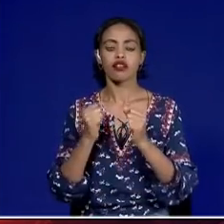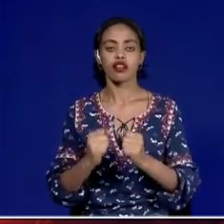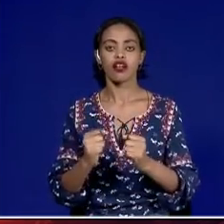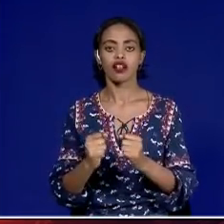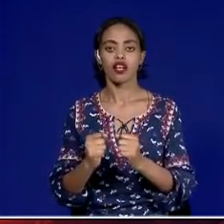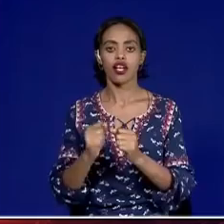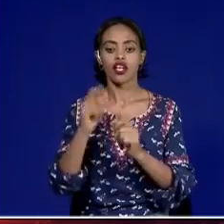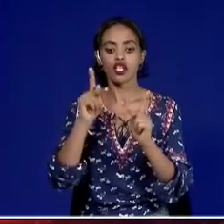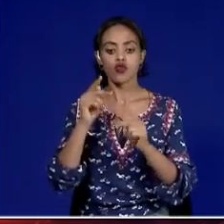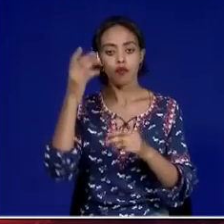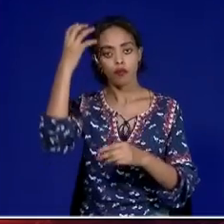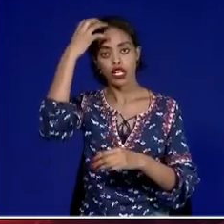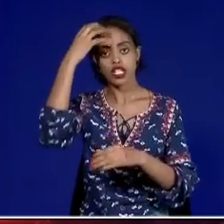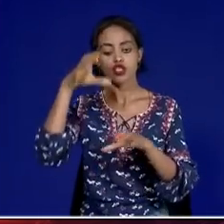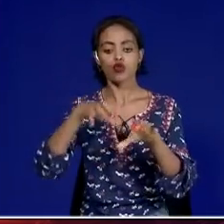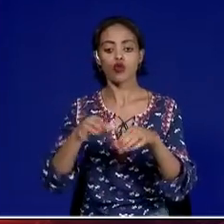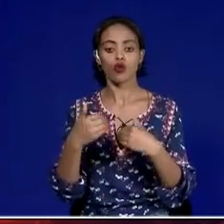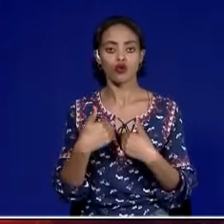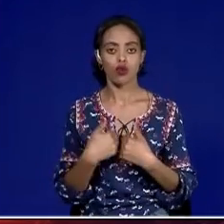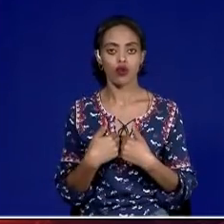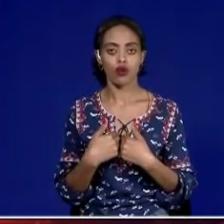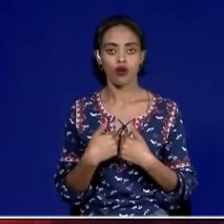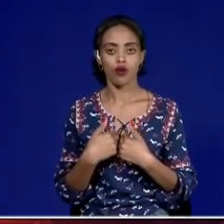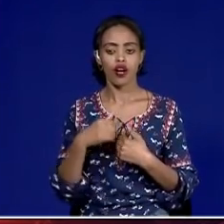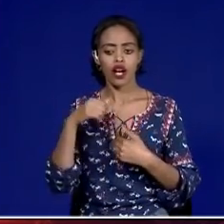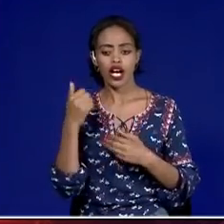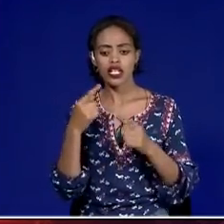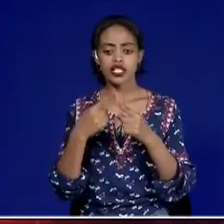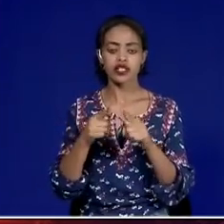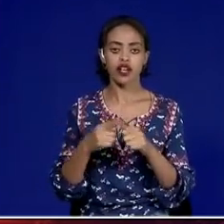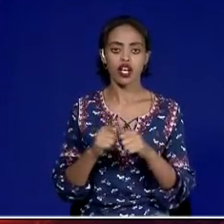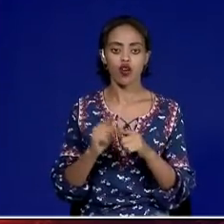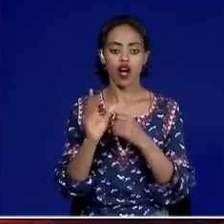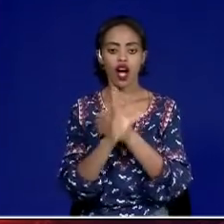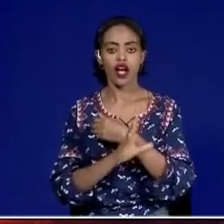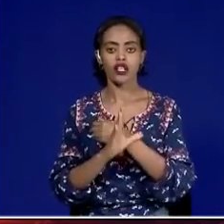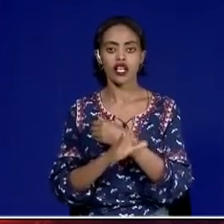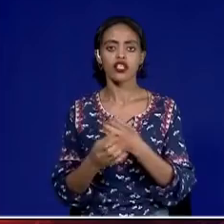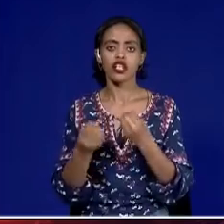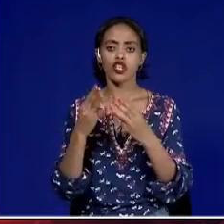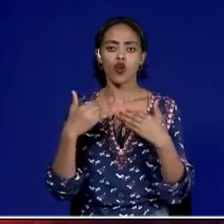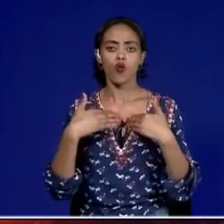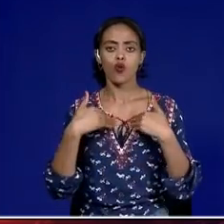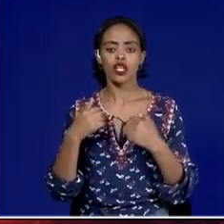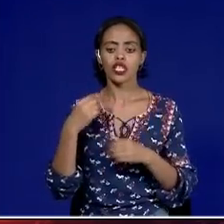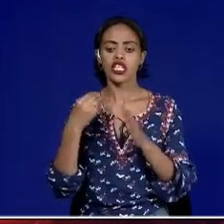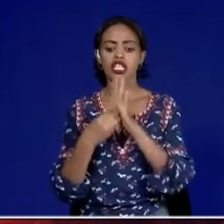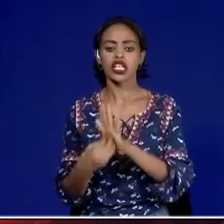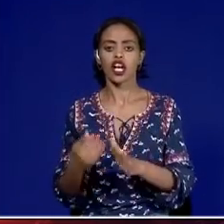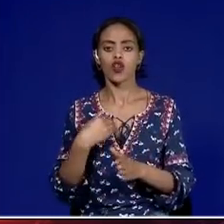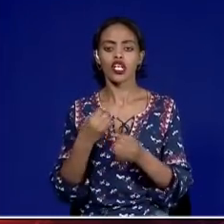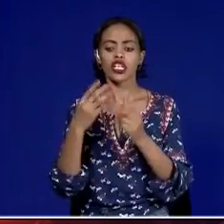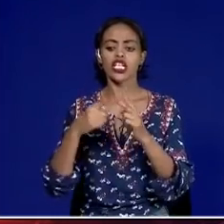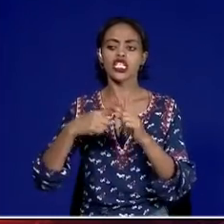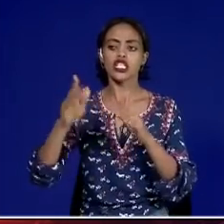እዚ መንግስቲ እዚ ዝገብረ ኣሎ ኣብ ካሊእ ዝተፈላለዩ ዓድታት እንደይ ወጣታት ይጥቃዓሎ እዩ እንደይ ስደድሎ